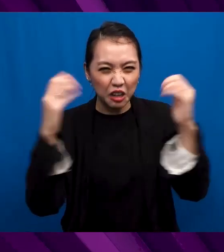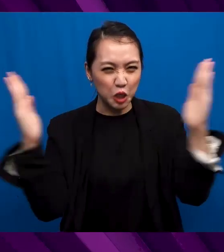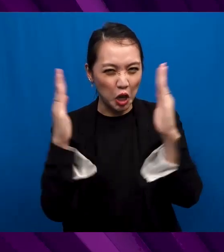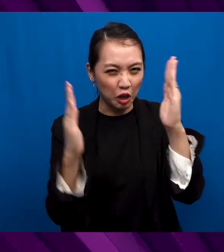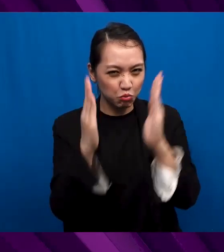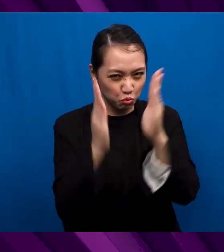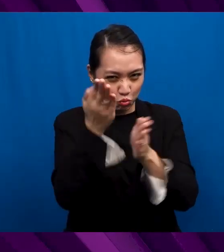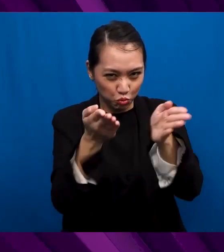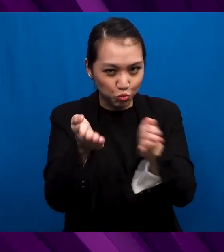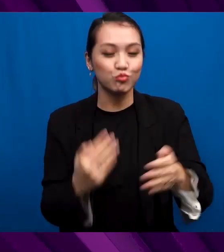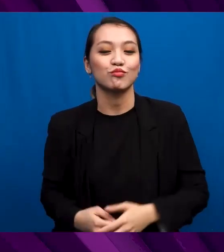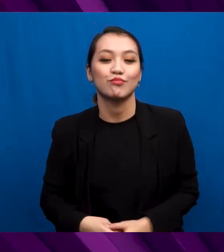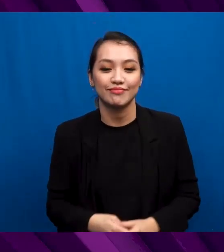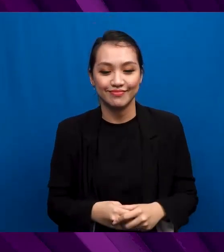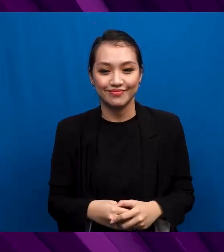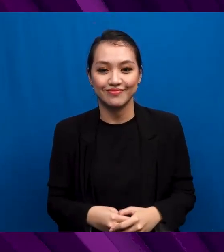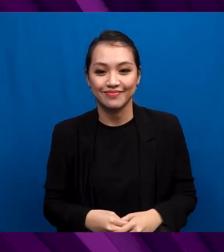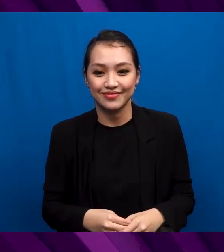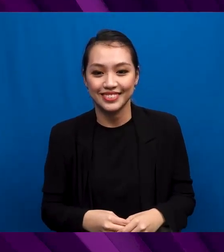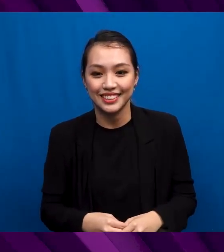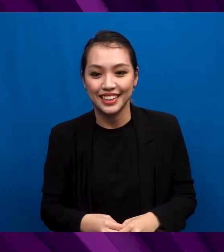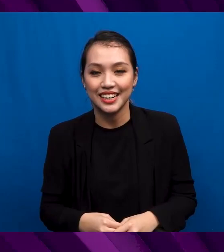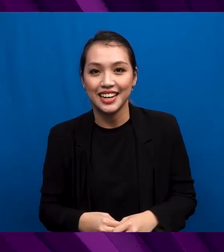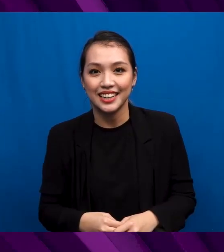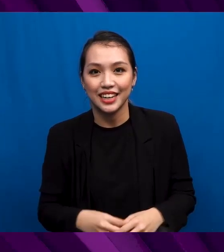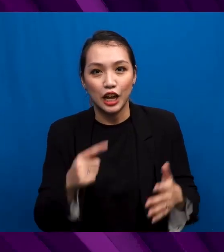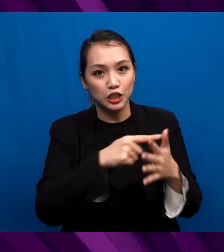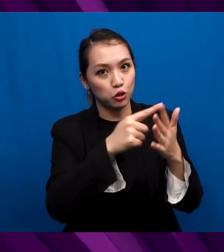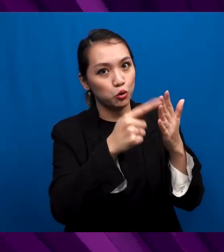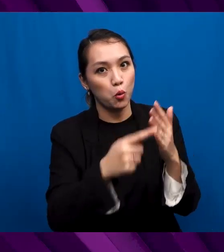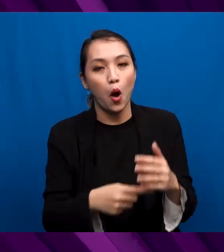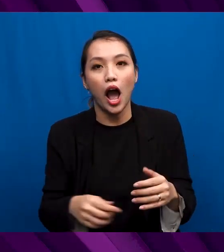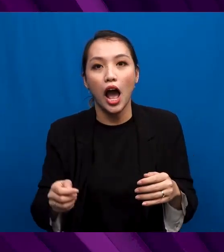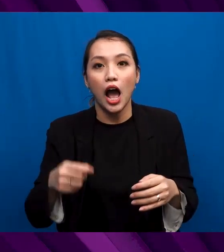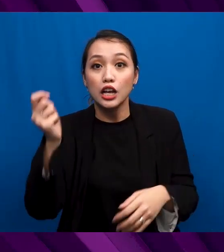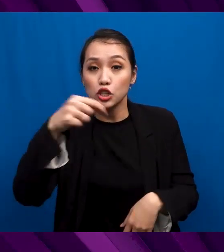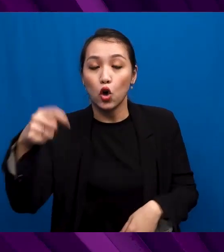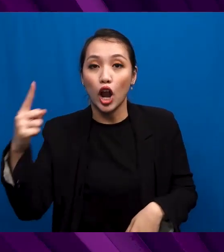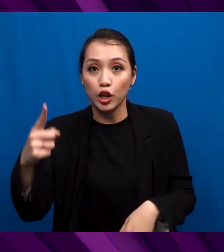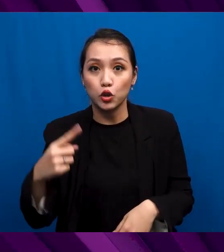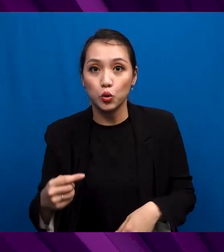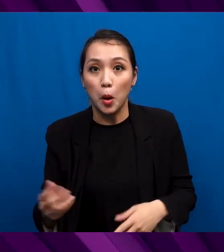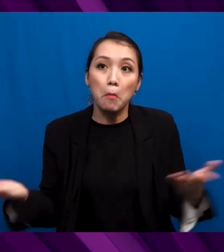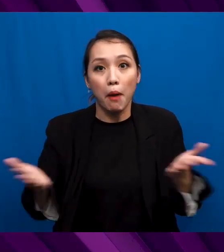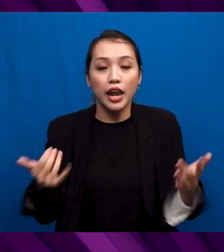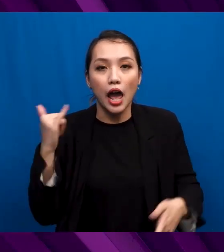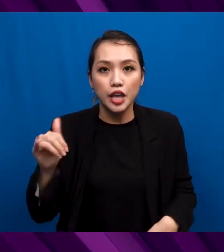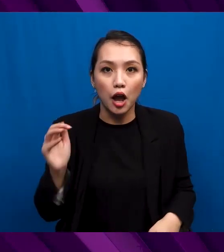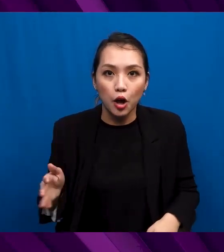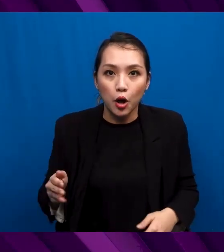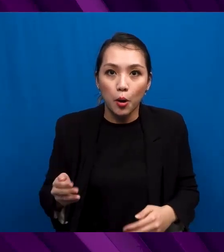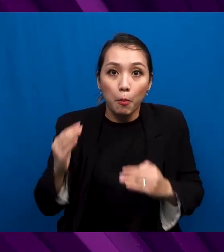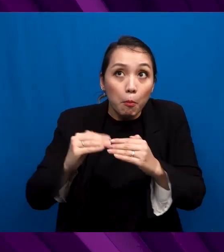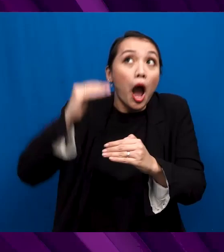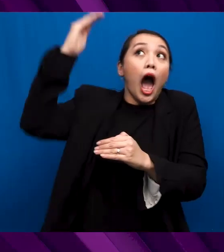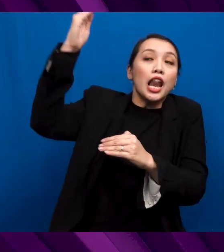berat sekali. Antar sekolah itu saingan yang mana sekolah lebih baik. Di dalam sekolah juga pada saingan